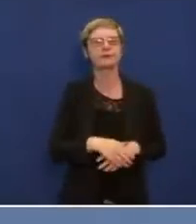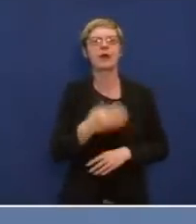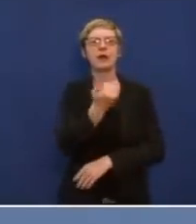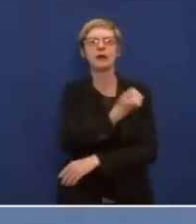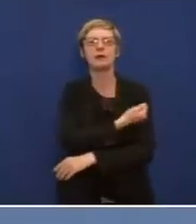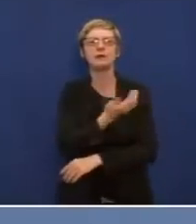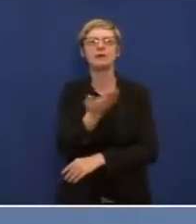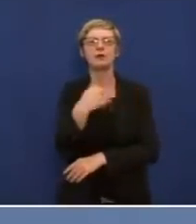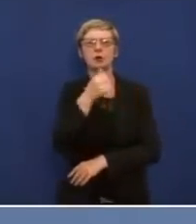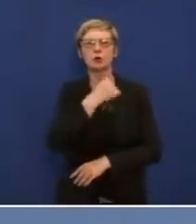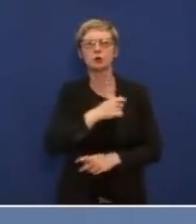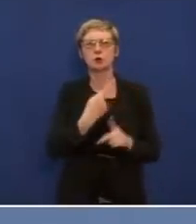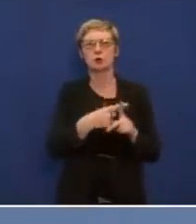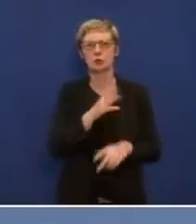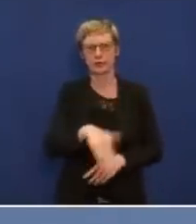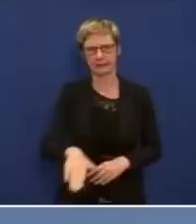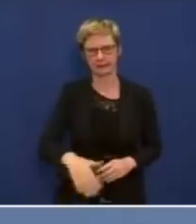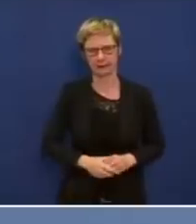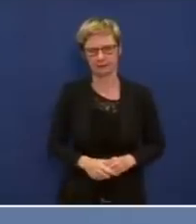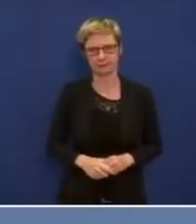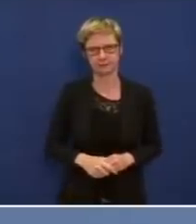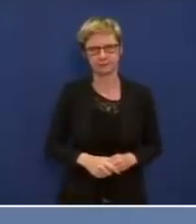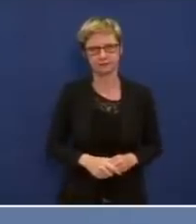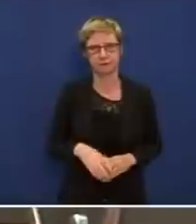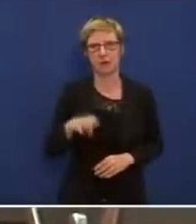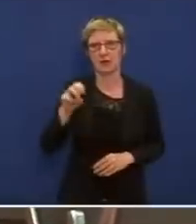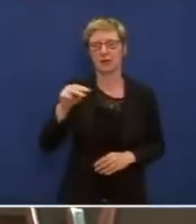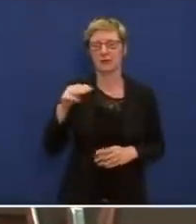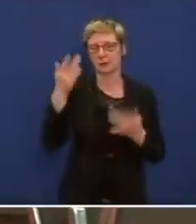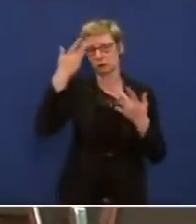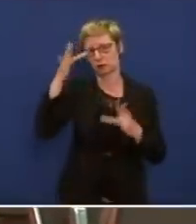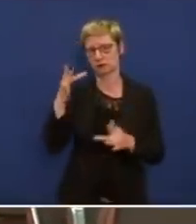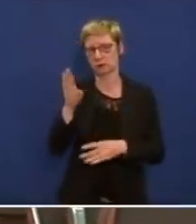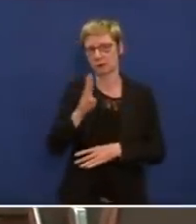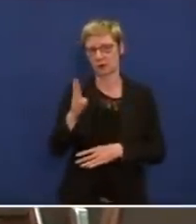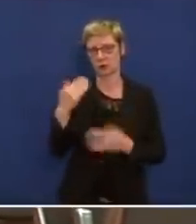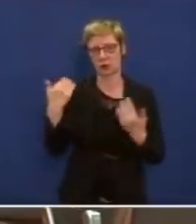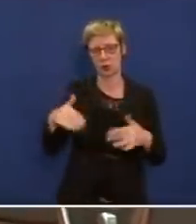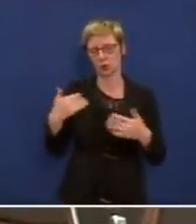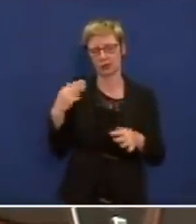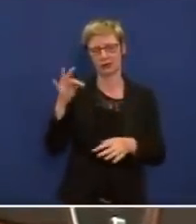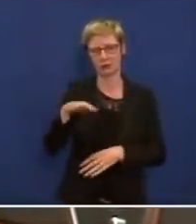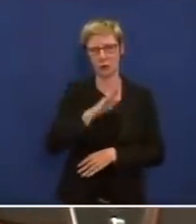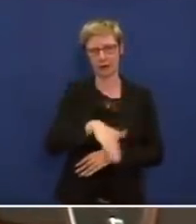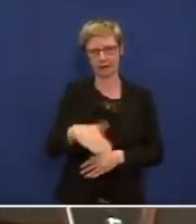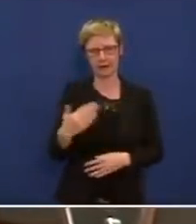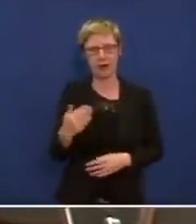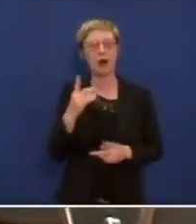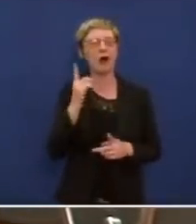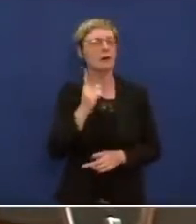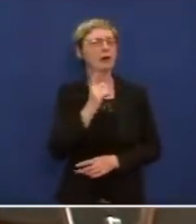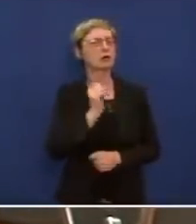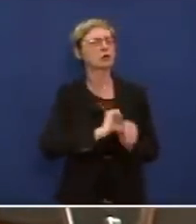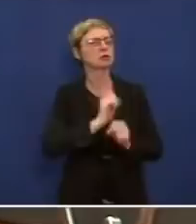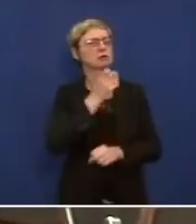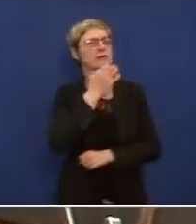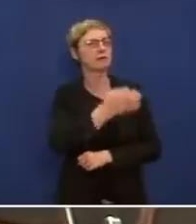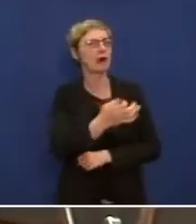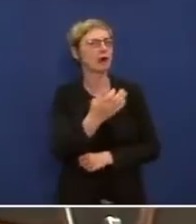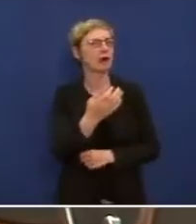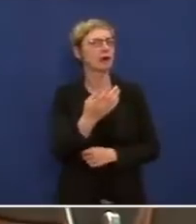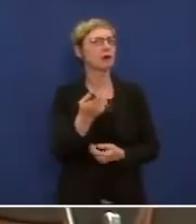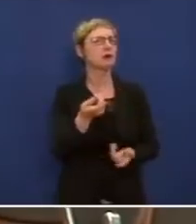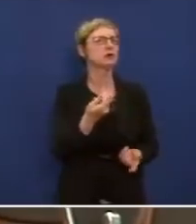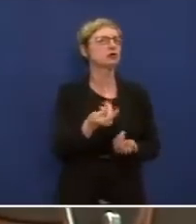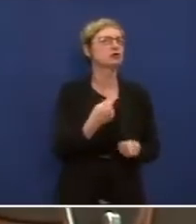Kindern und Jugendlichen. Da steht ja noch die EMA-Zulassung für BioNTech aus. Aber ich hätte ganz gerne von Ihnen gewusst, wie weit die Gespräche mit